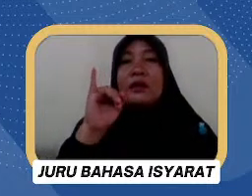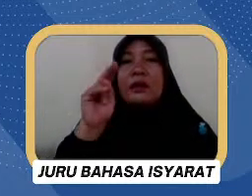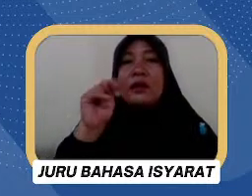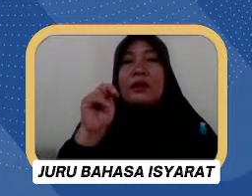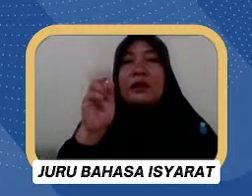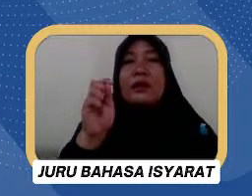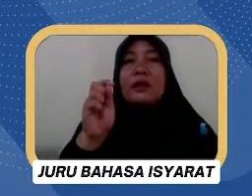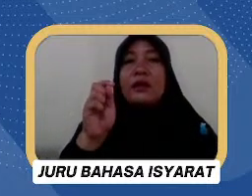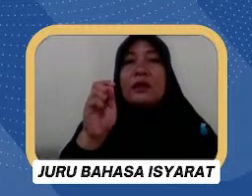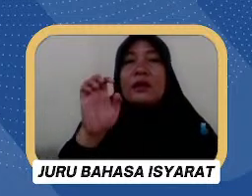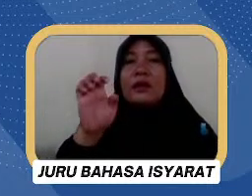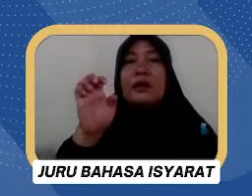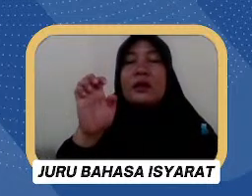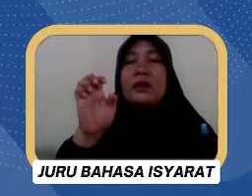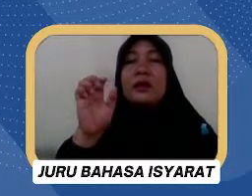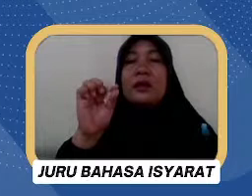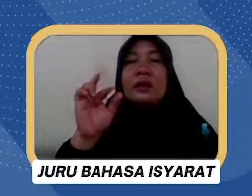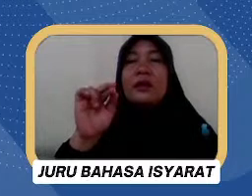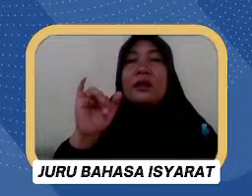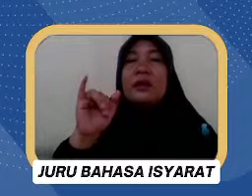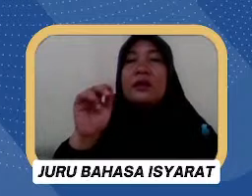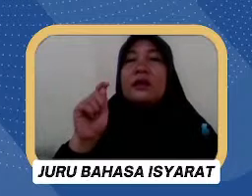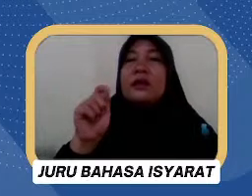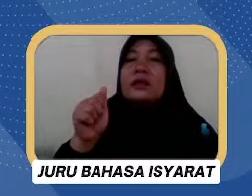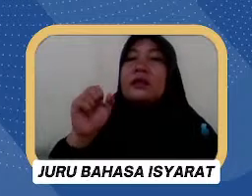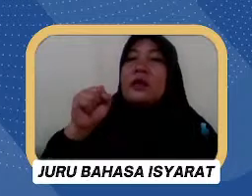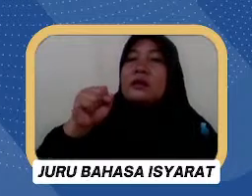atau kejujuran.